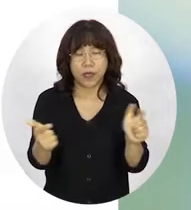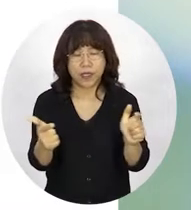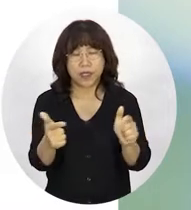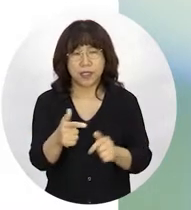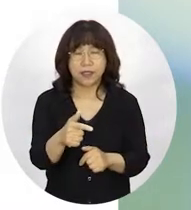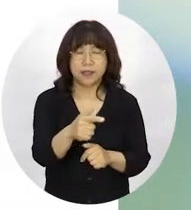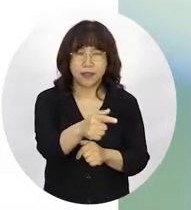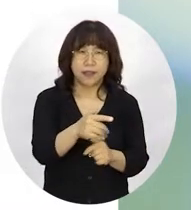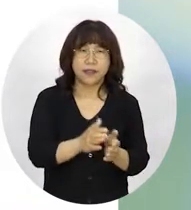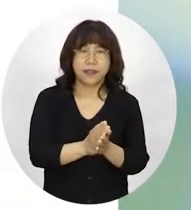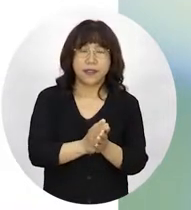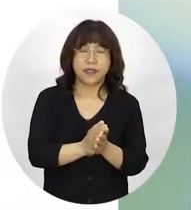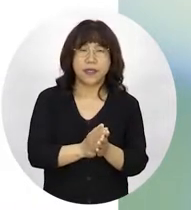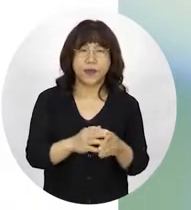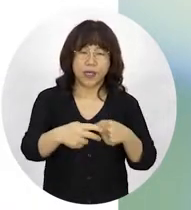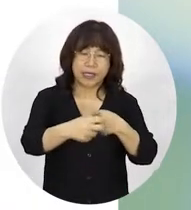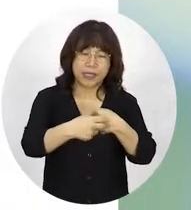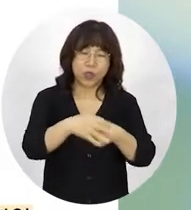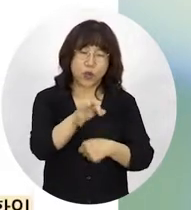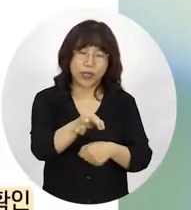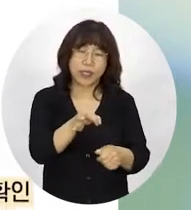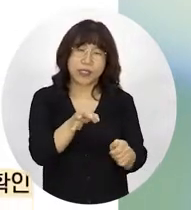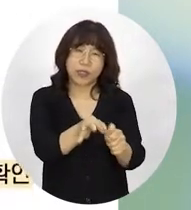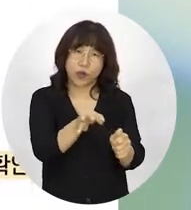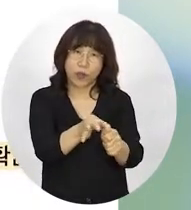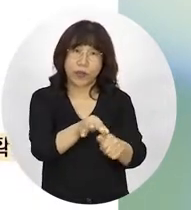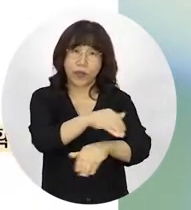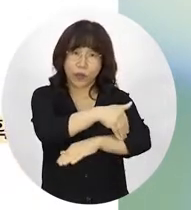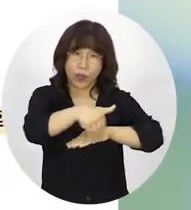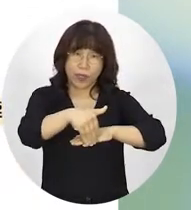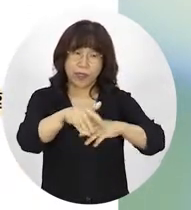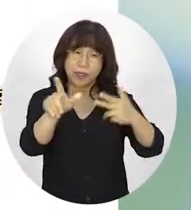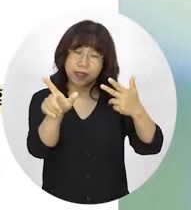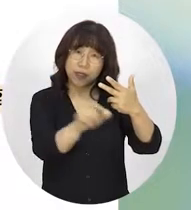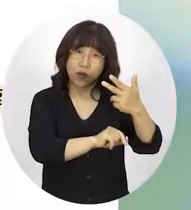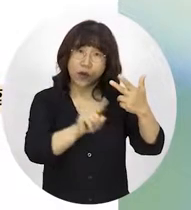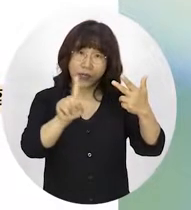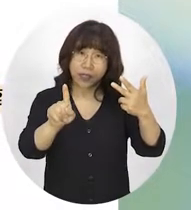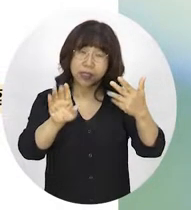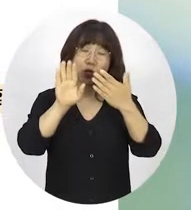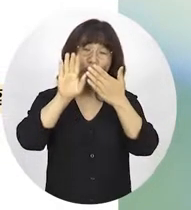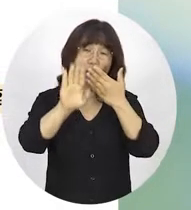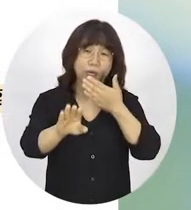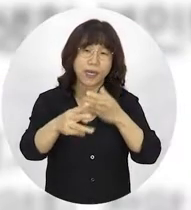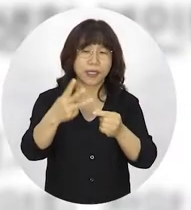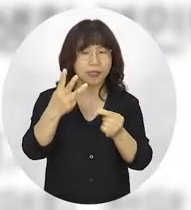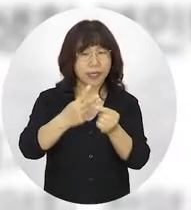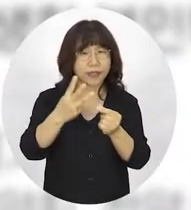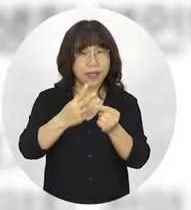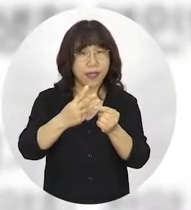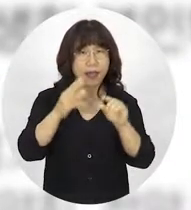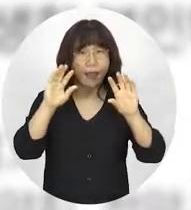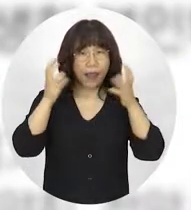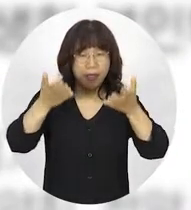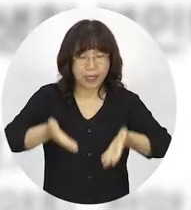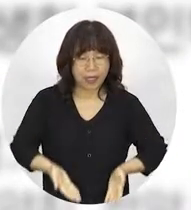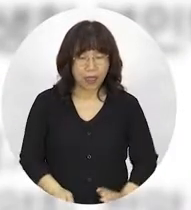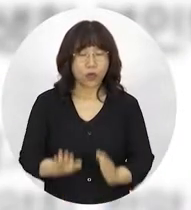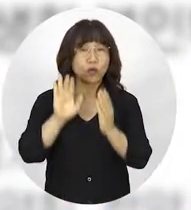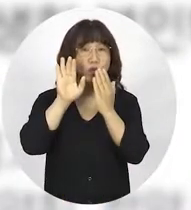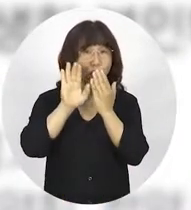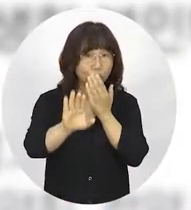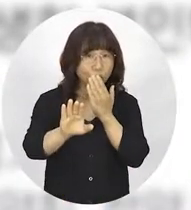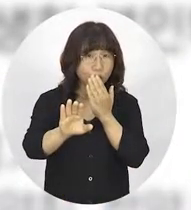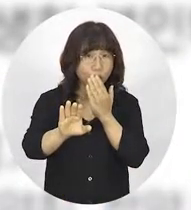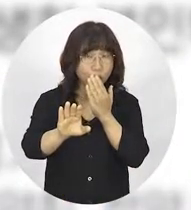연계해 산후진료비를 지원하는 사업입니다. 오는 7월 1일 이후 셋째 아이 이상 출산한 여성을 대상으로 출산